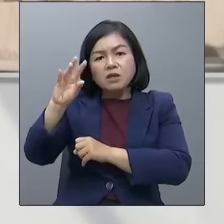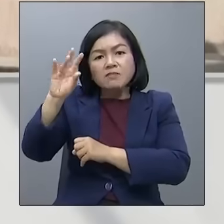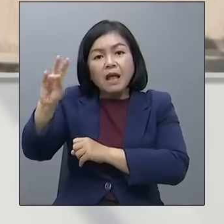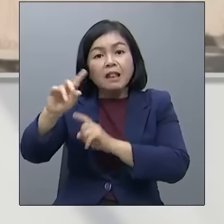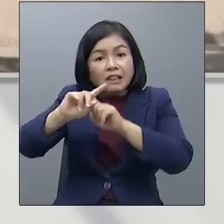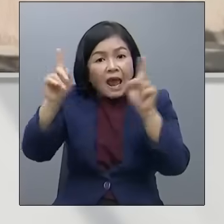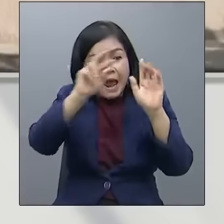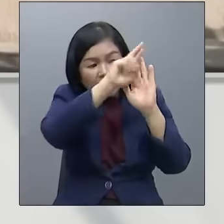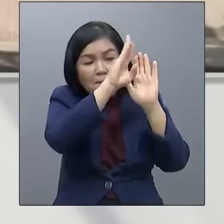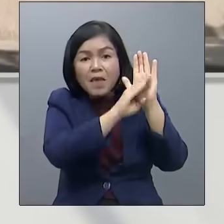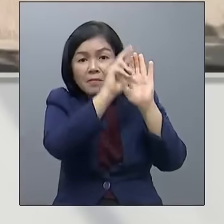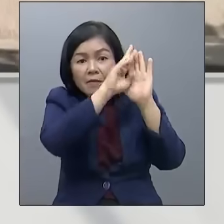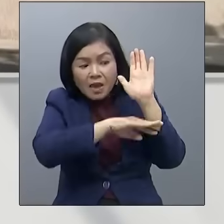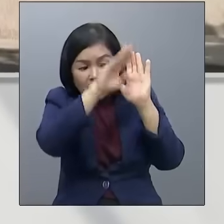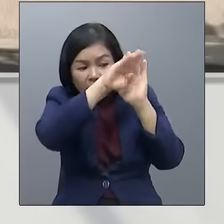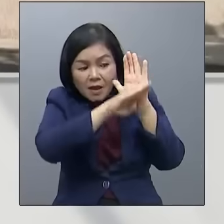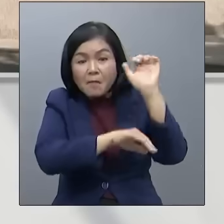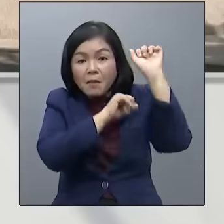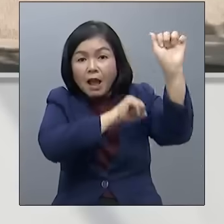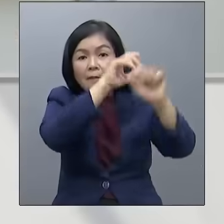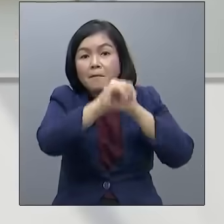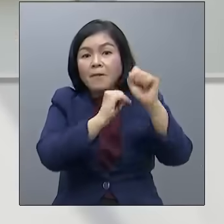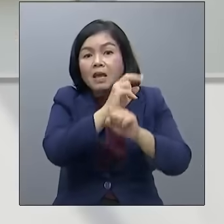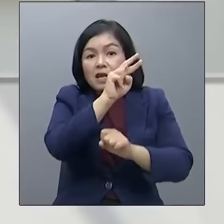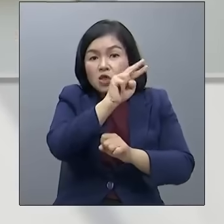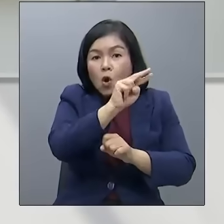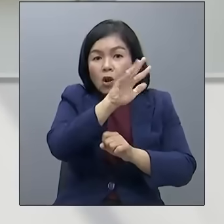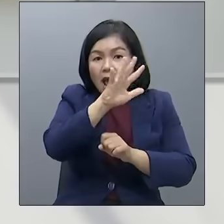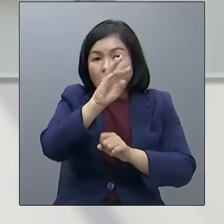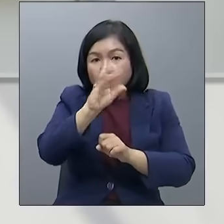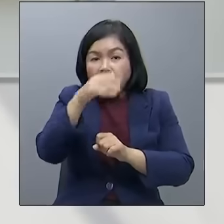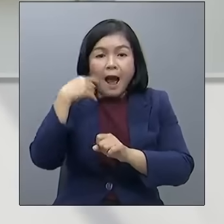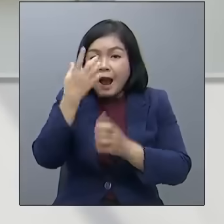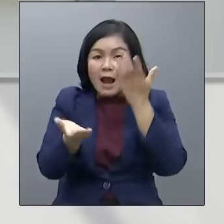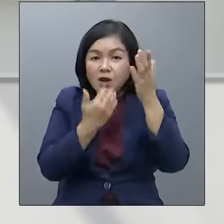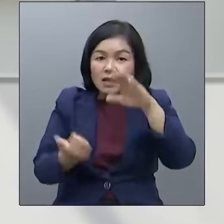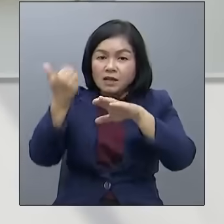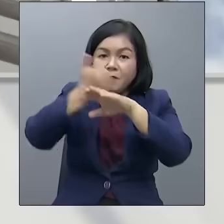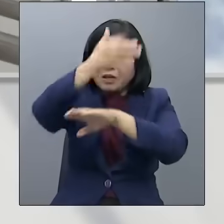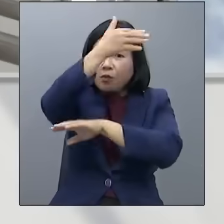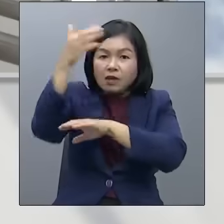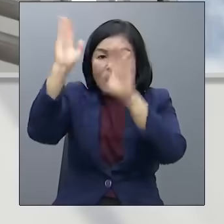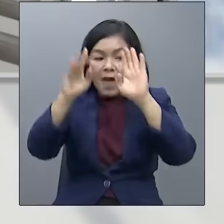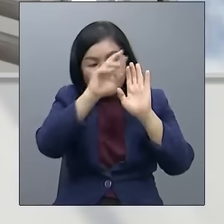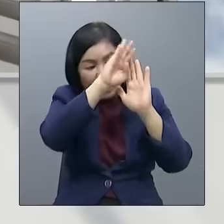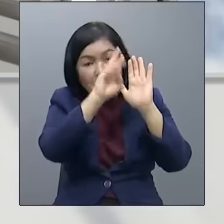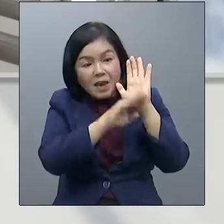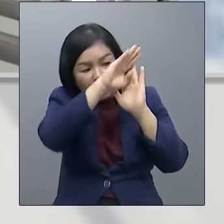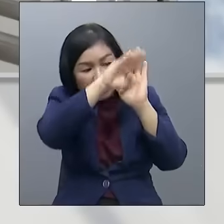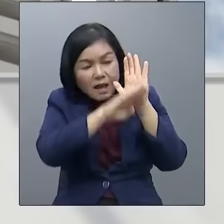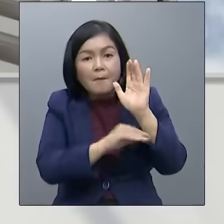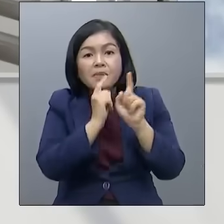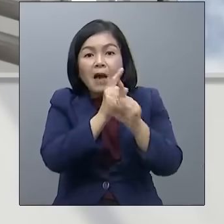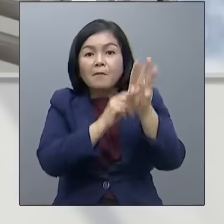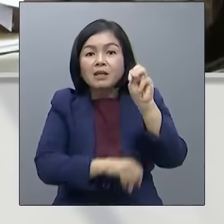ชาติที่เพิ่งจะออกมาในปี65ค่ะบังคับใช้ในการเลือกผบ.ตร.เป็นครั้งแรกหมวด1มาตรา60การ